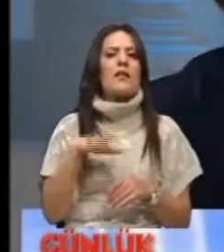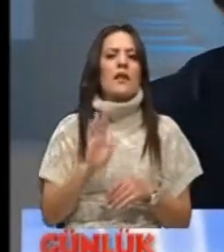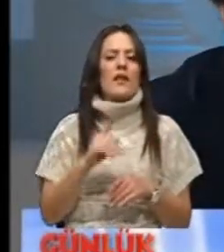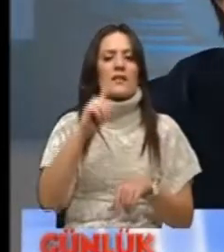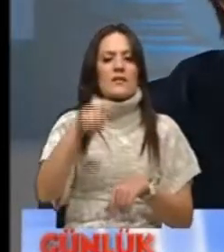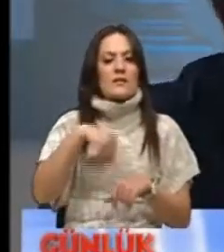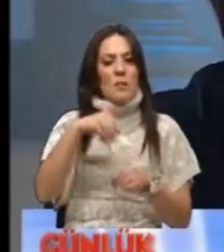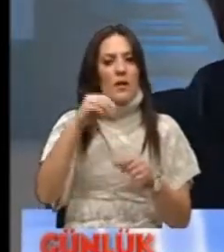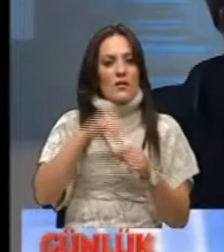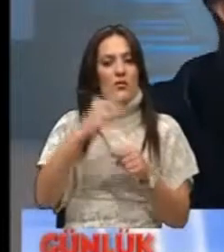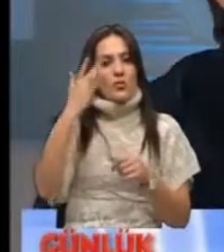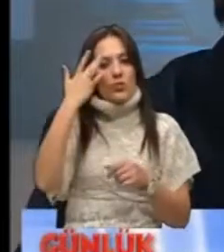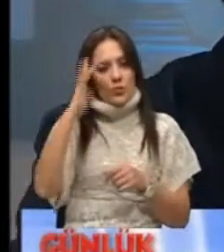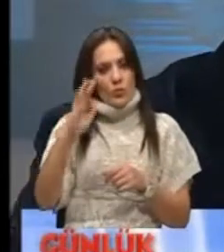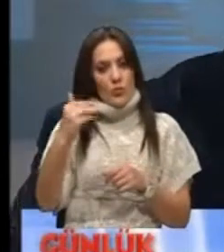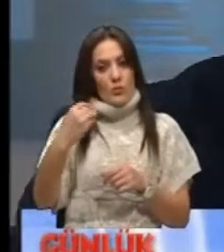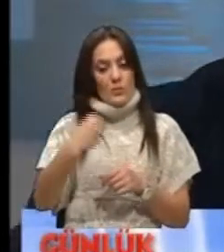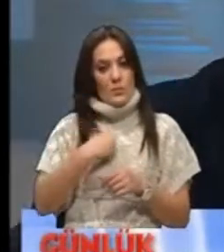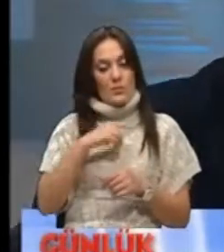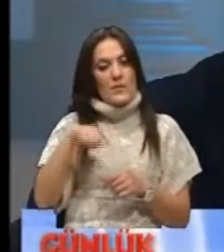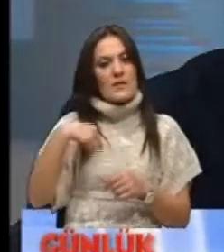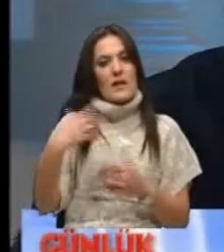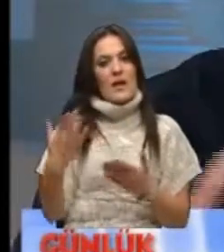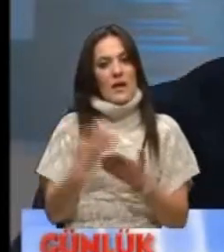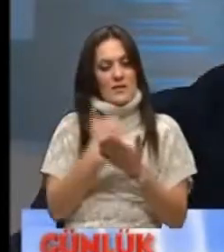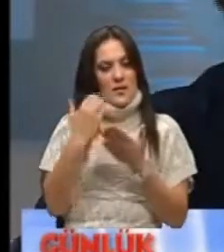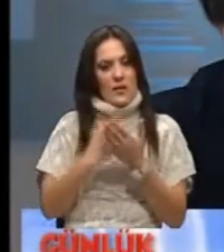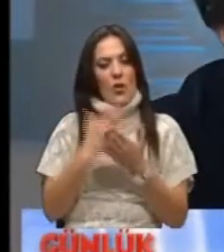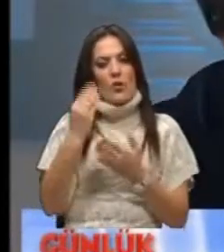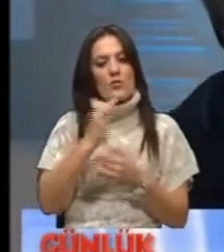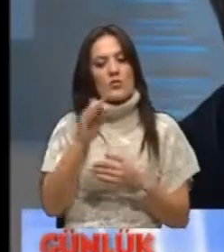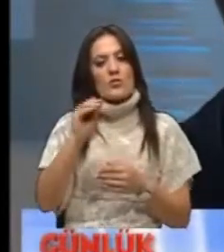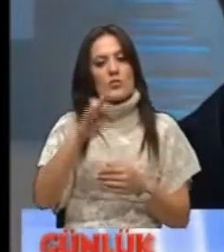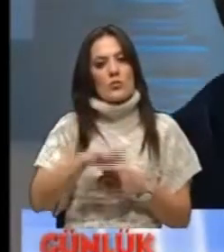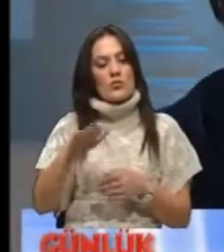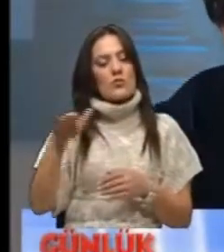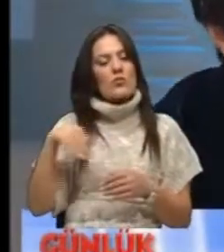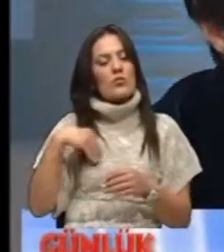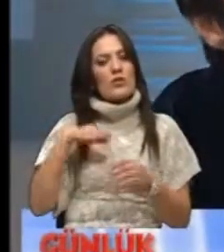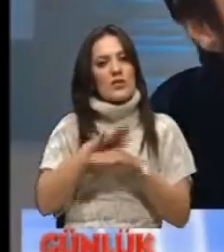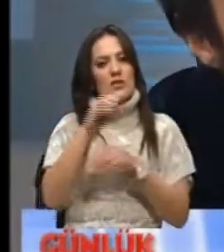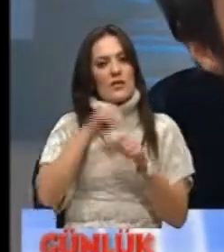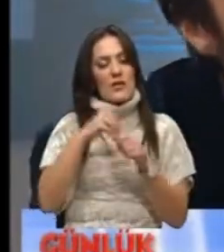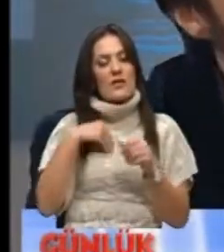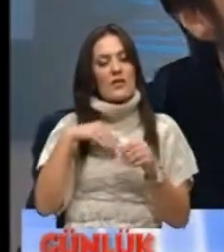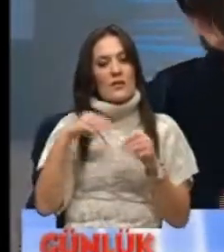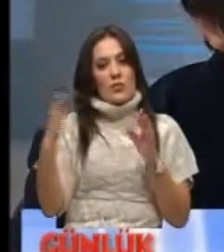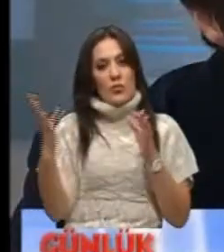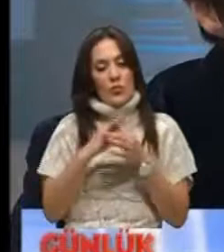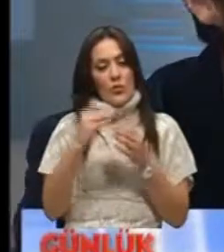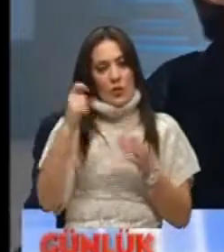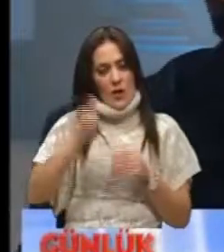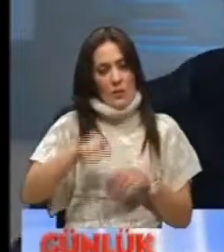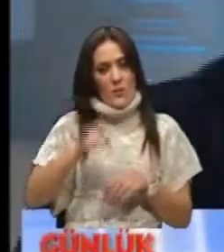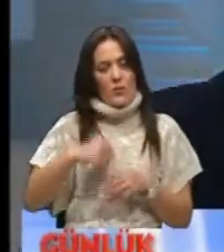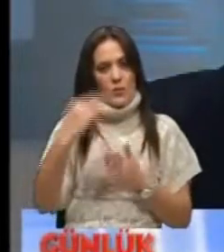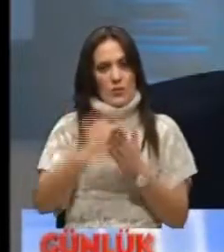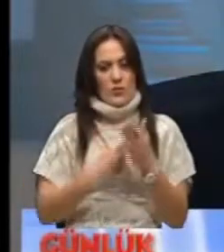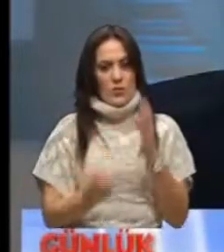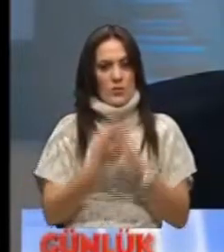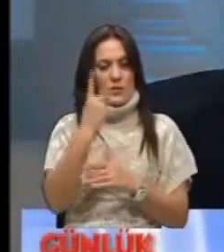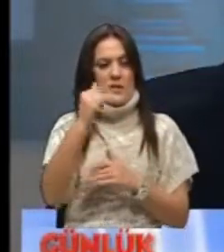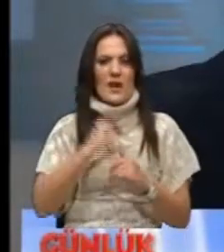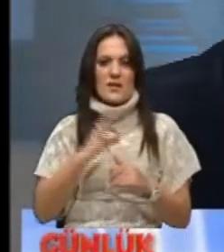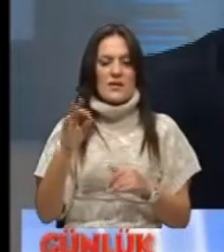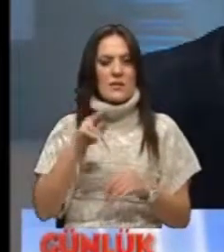değil. Zaman içerisinde kültürün bize kazandırdığı, olumsuz çocukluk yaşantılarında kurduğumuz kurallarla oluşturduğumuz bir rahatsızlık